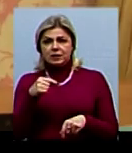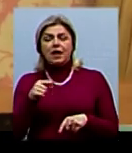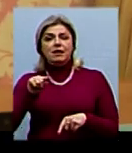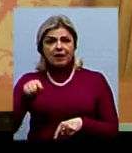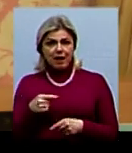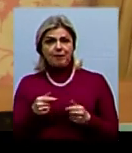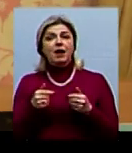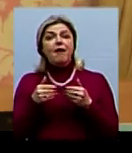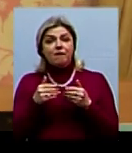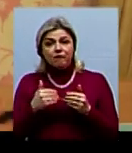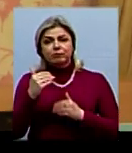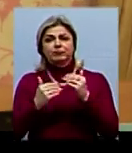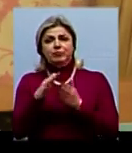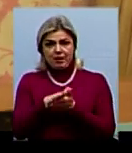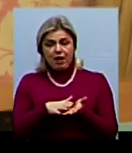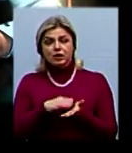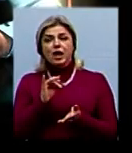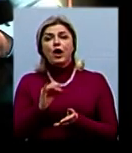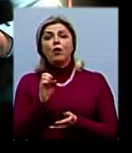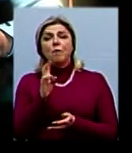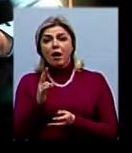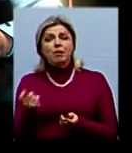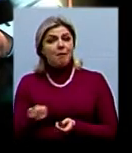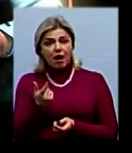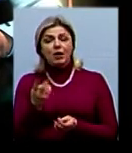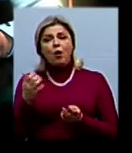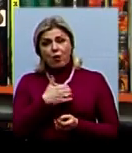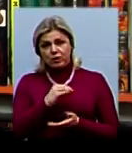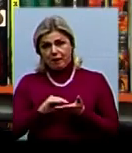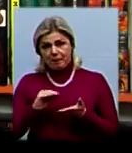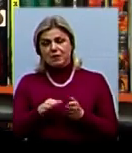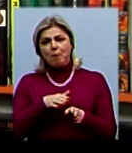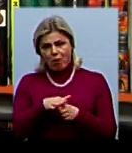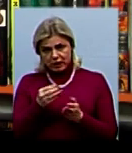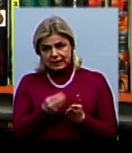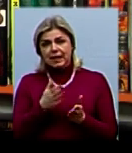тому фотороману виявилося замало. Захотілося написати повноцінний роман, говорить автор.